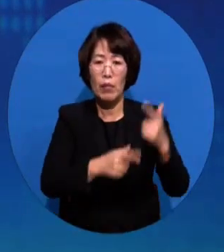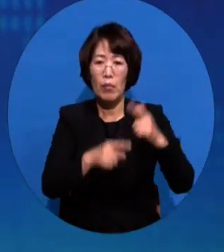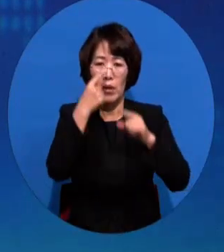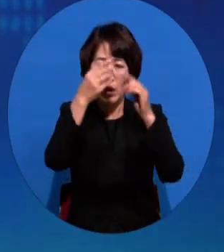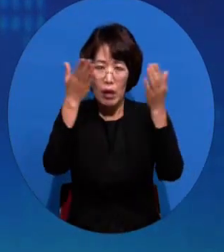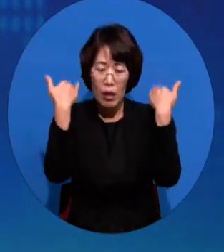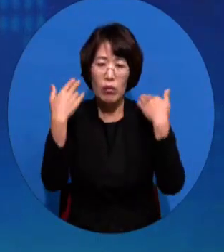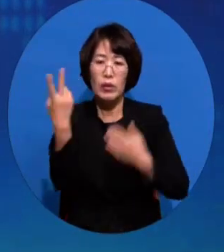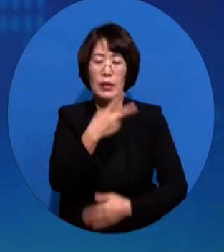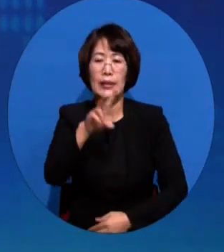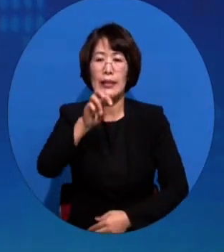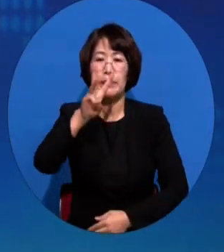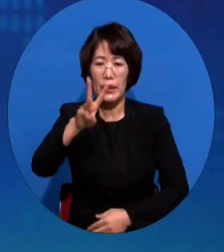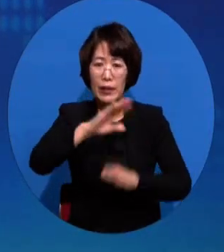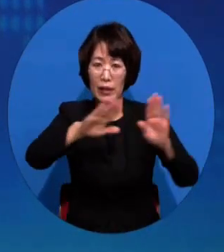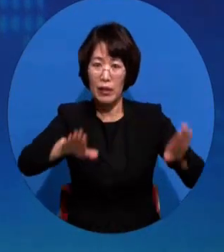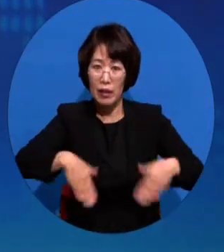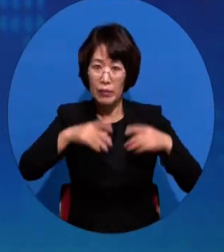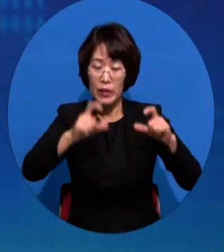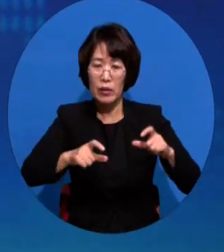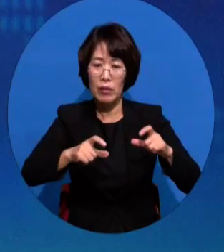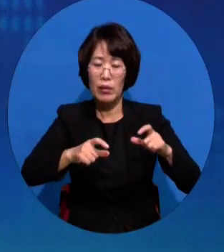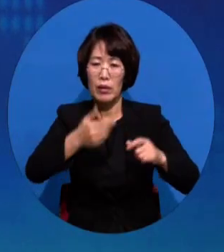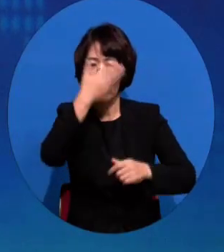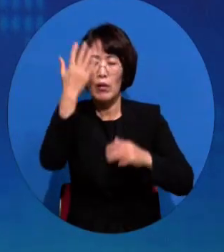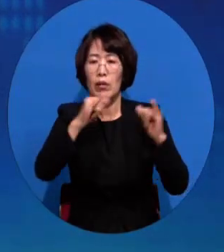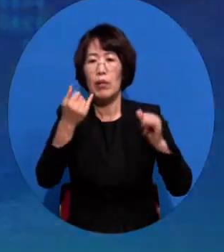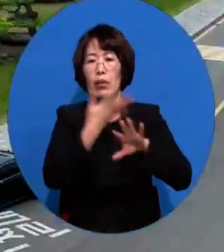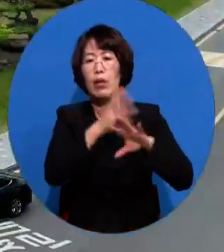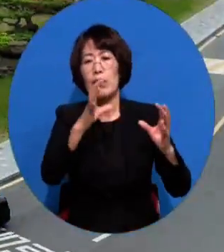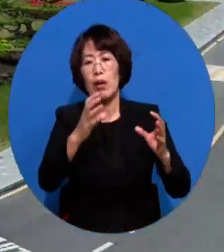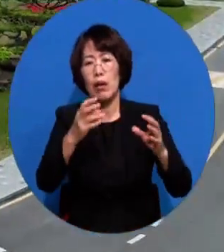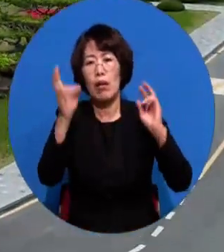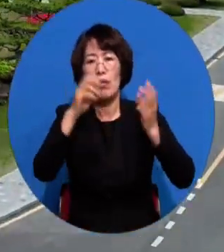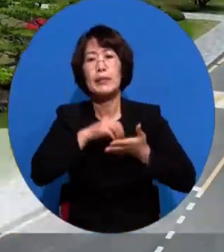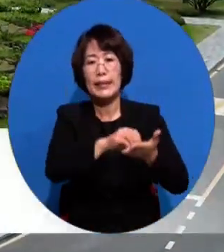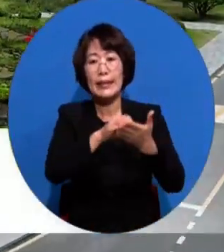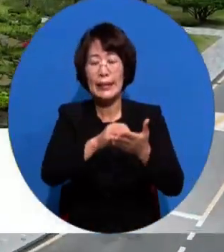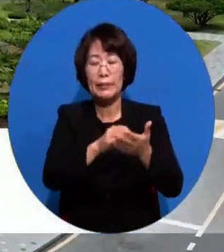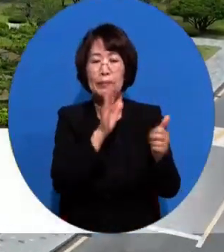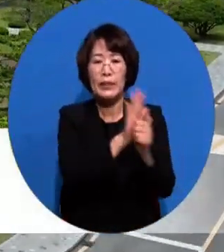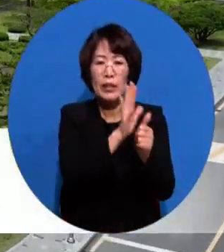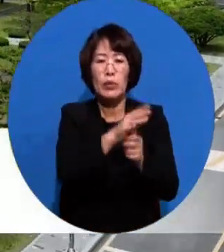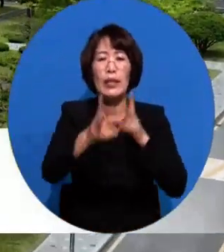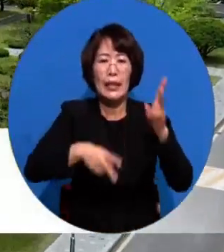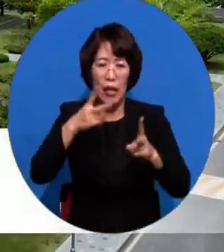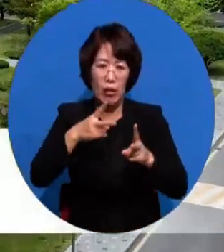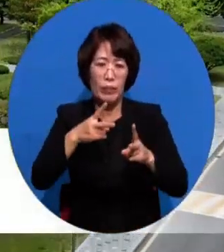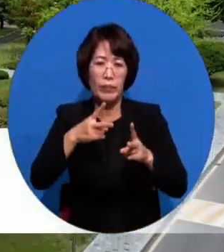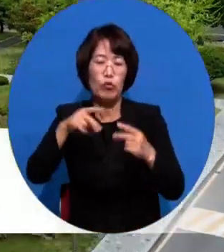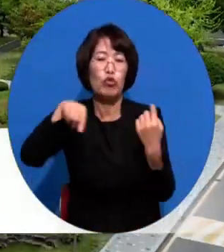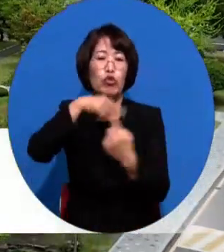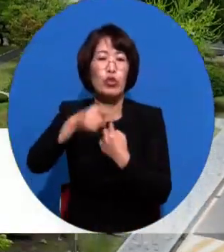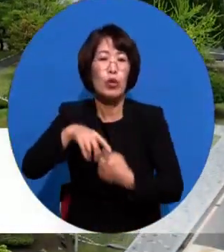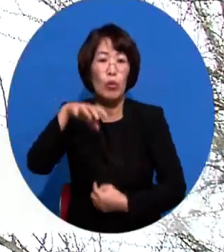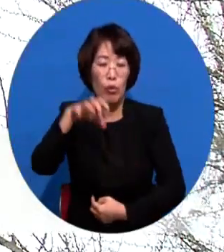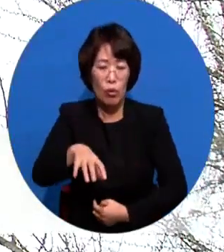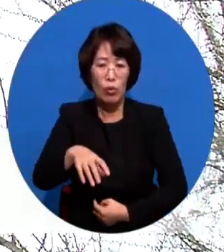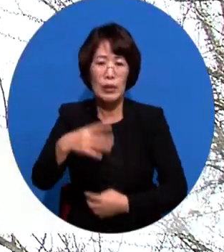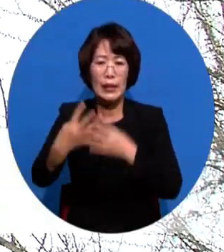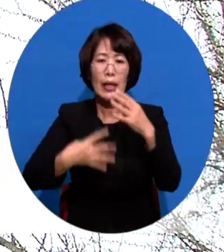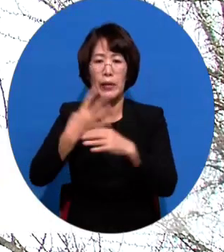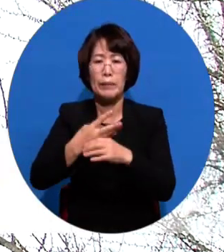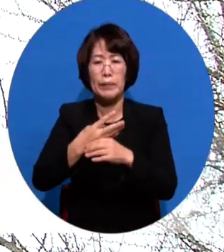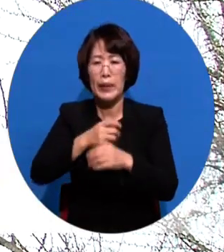목포대학교가 2023년 전라남도 청년 해외 취업지원사업 운영기관으로 4년 연속 선정됐습니다